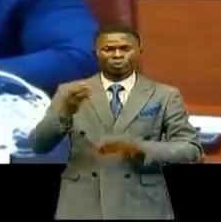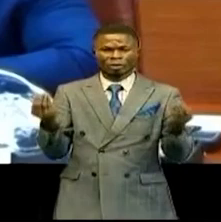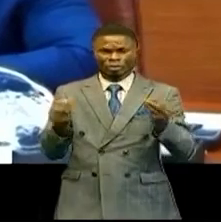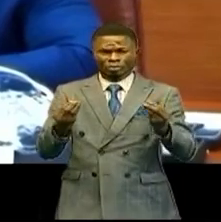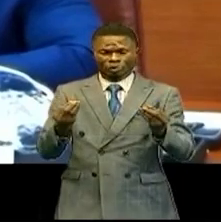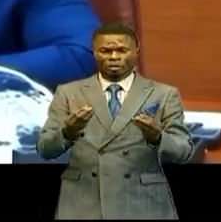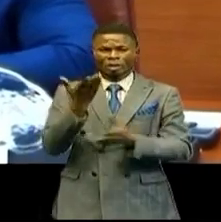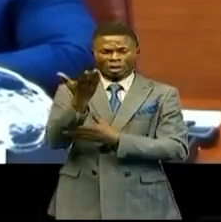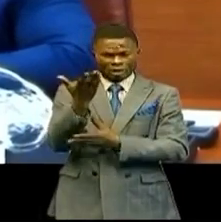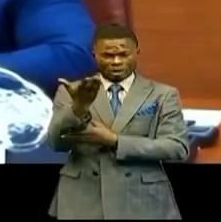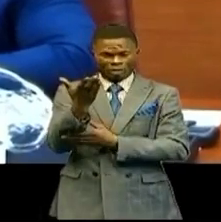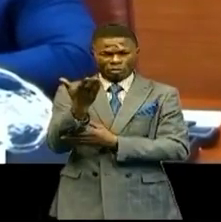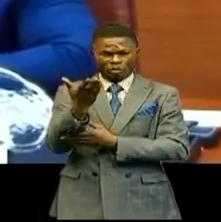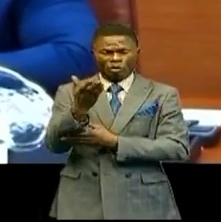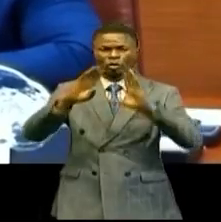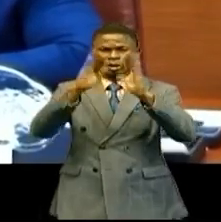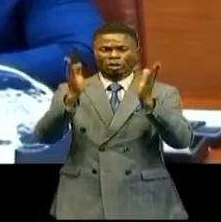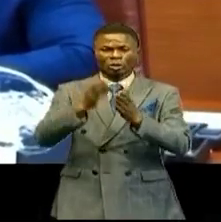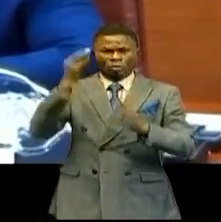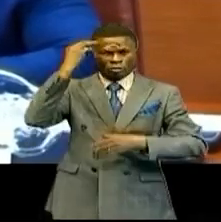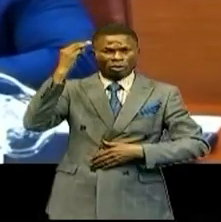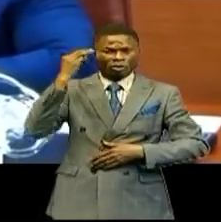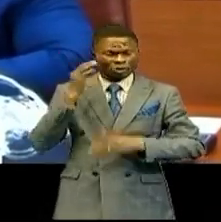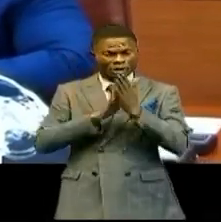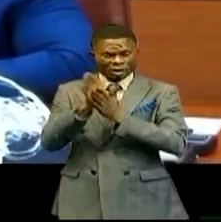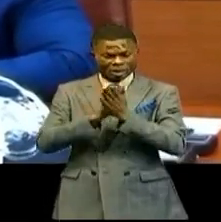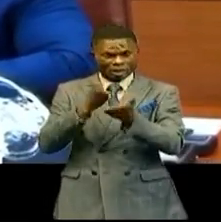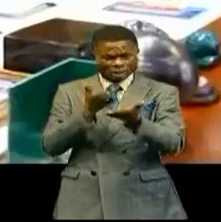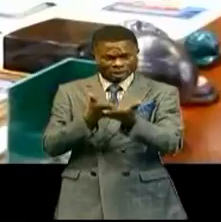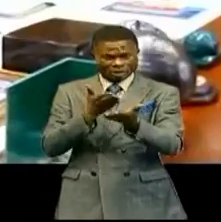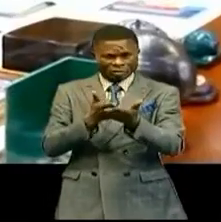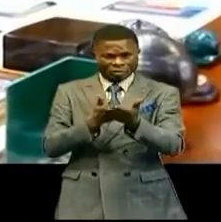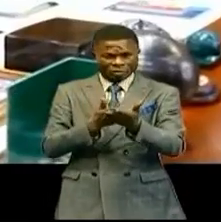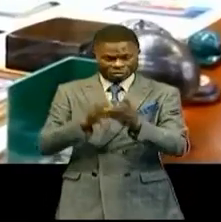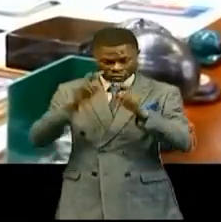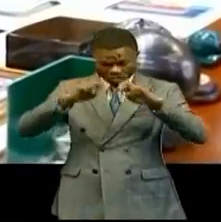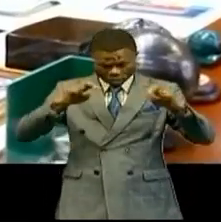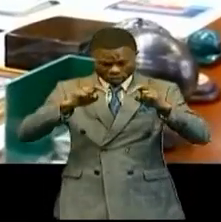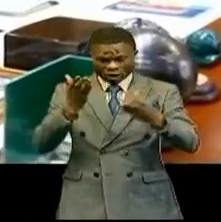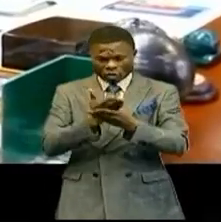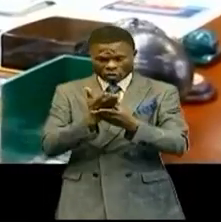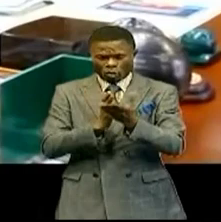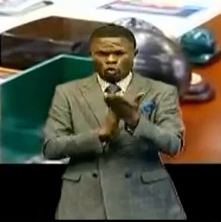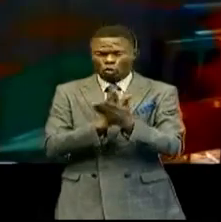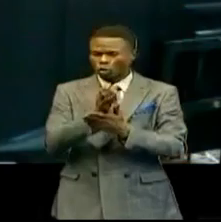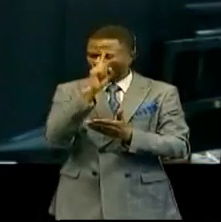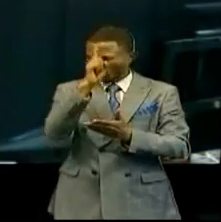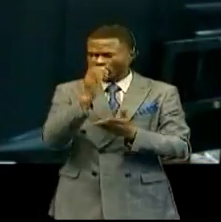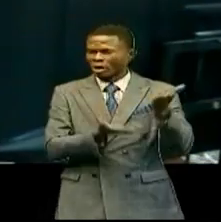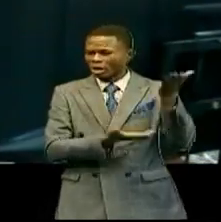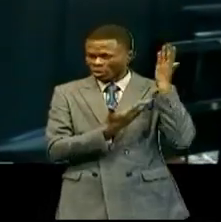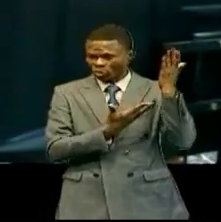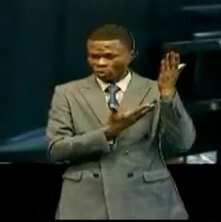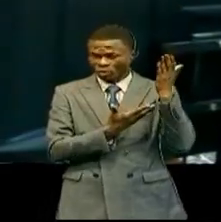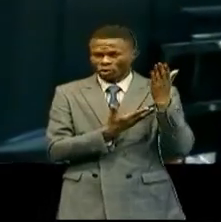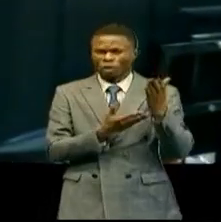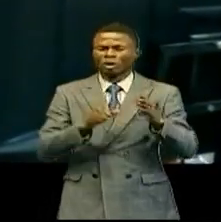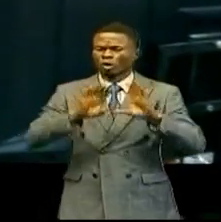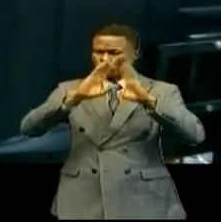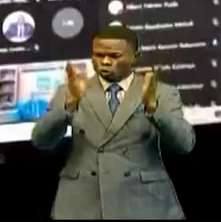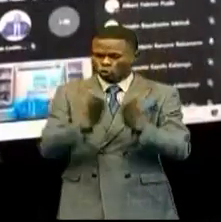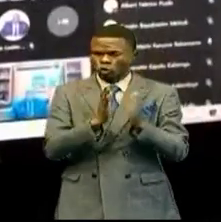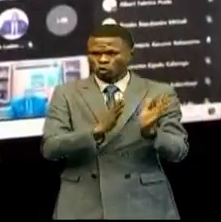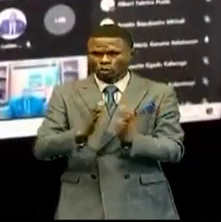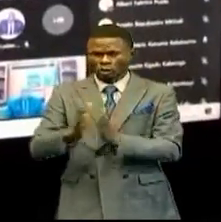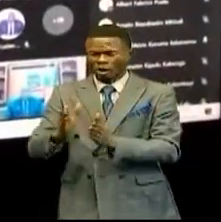a recommandé à tous les ministres concernés de traiter ces dossiers comme une priorité absolue et de prendre toutes les